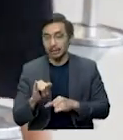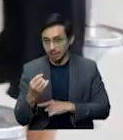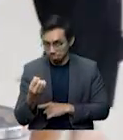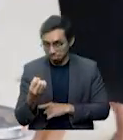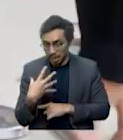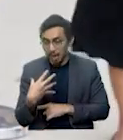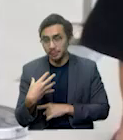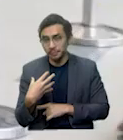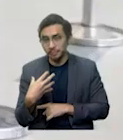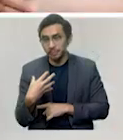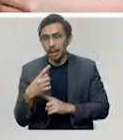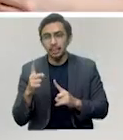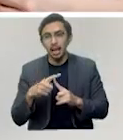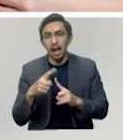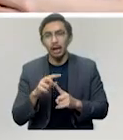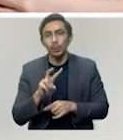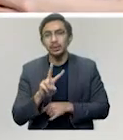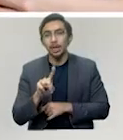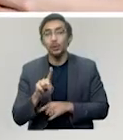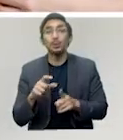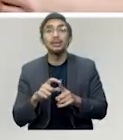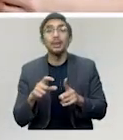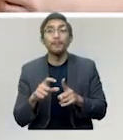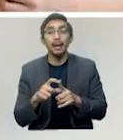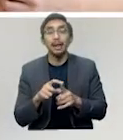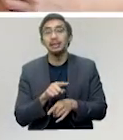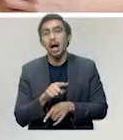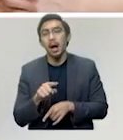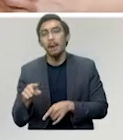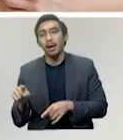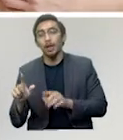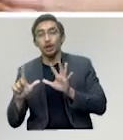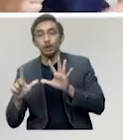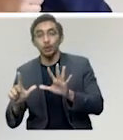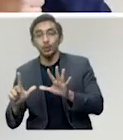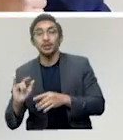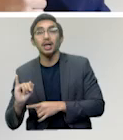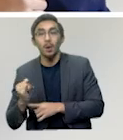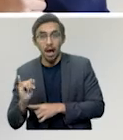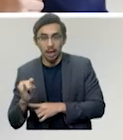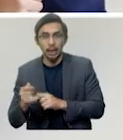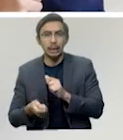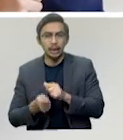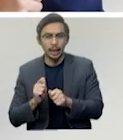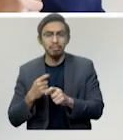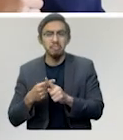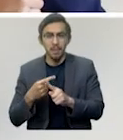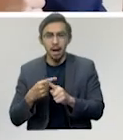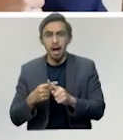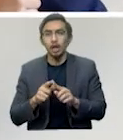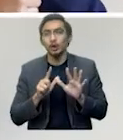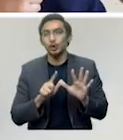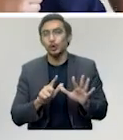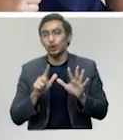tanggal 21 Desember 2023 hingga 7 Januari 2024 itu sekitar 772.000